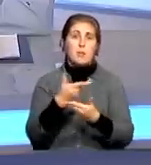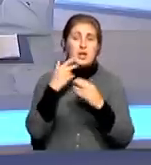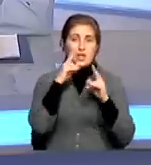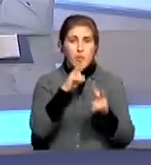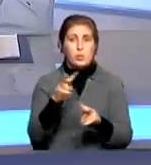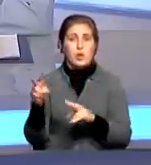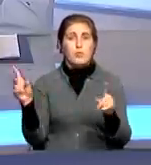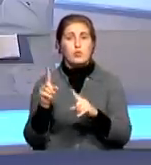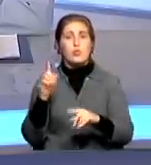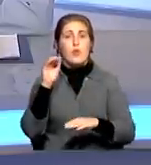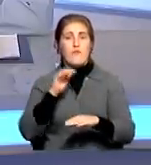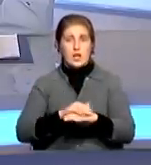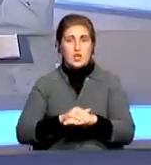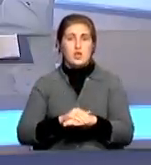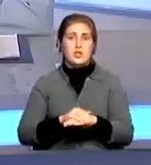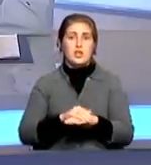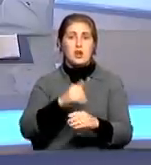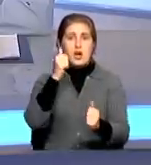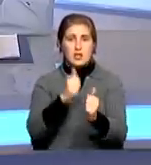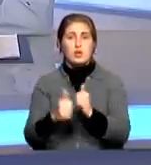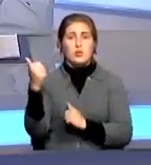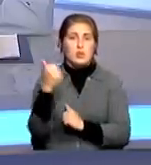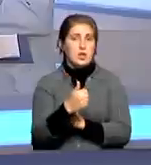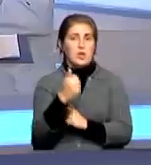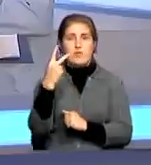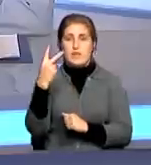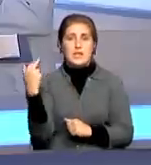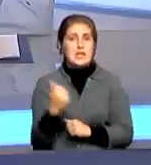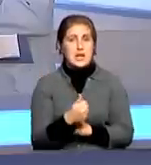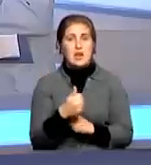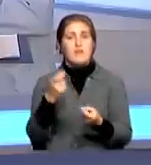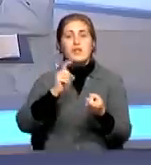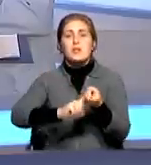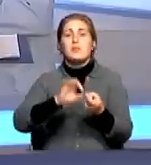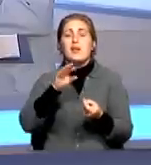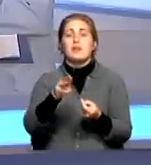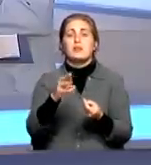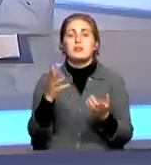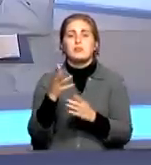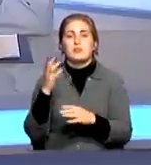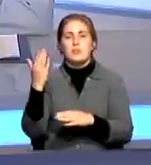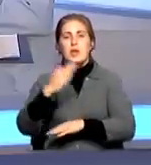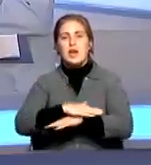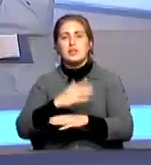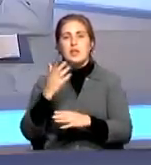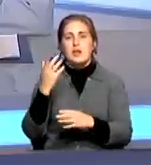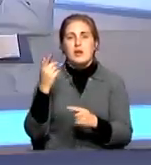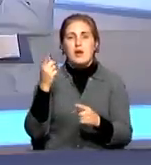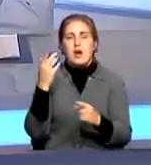что фактически каждую неделю, две недели, в зависимости от реакции государства на тот или иной